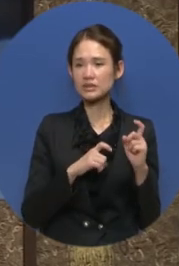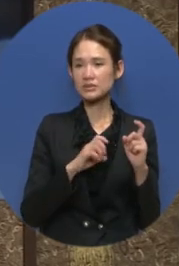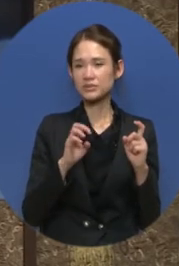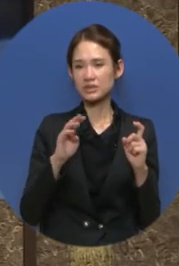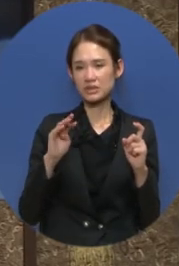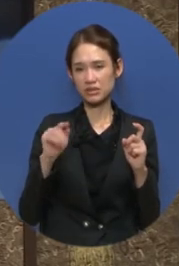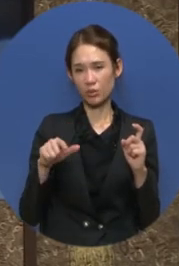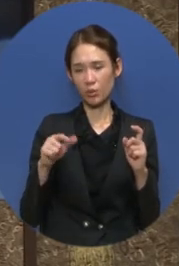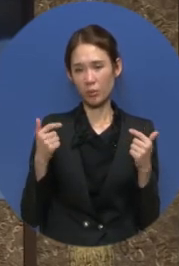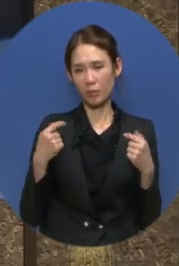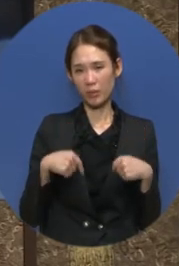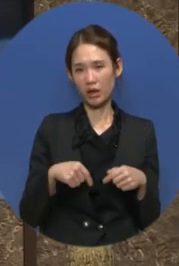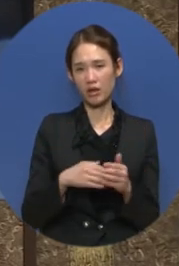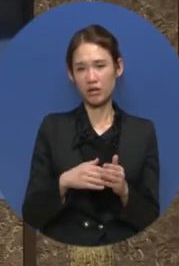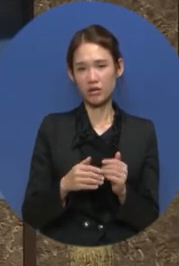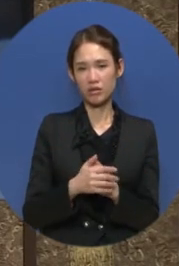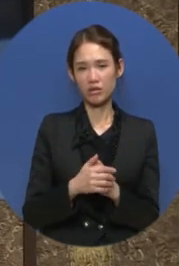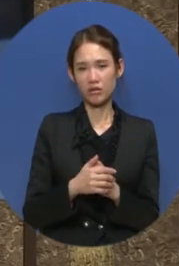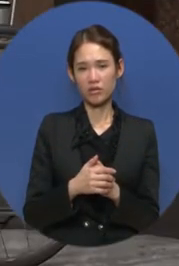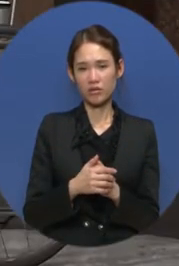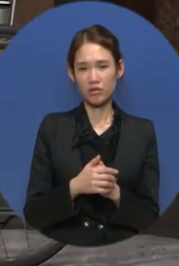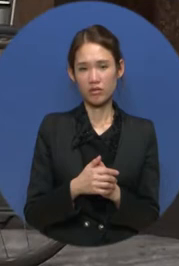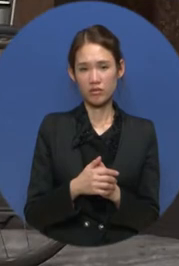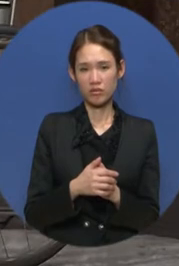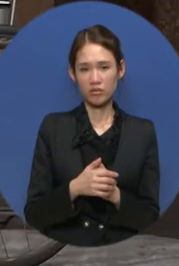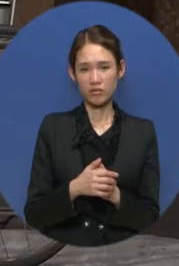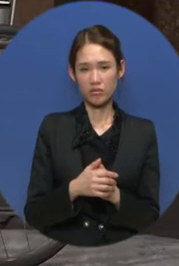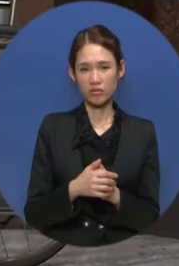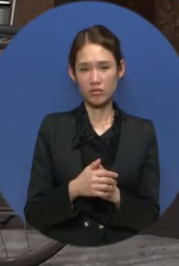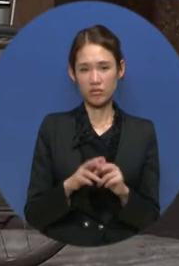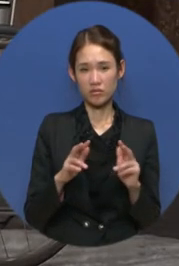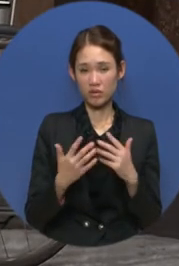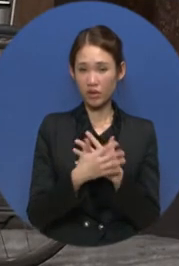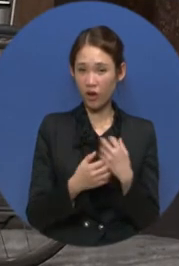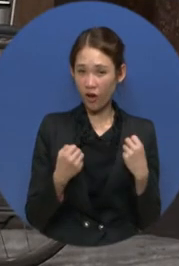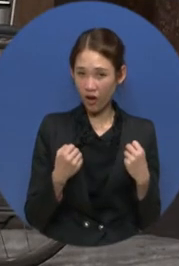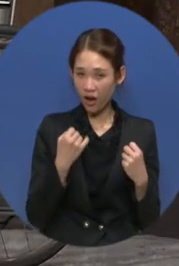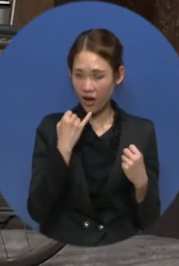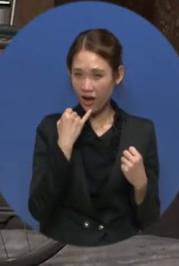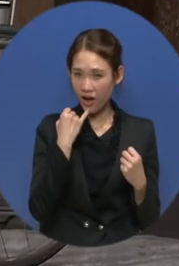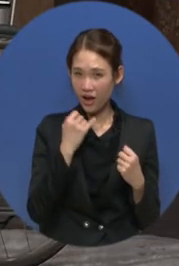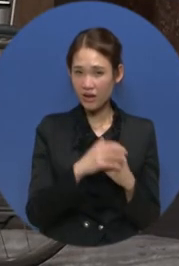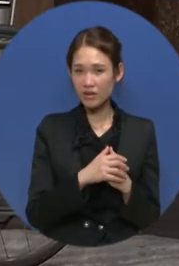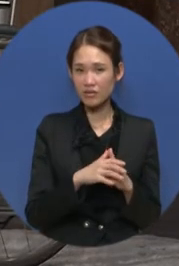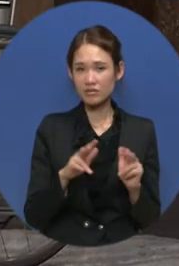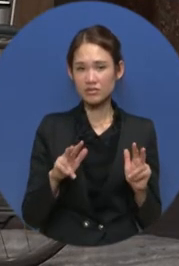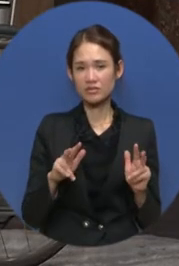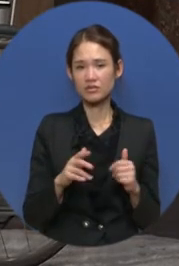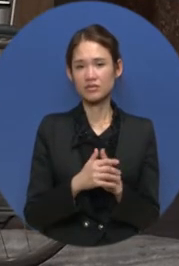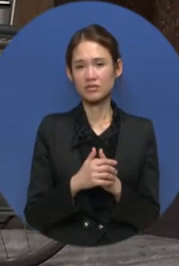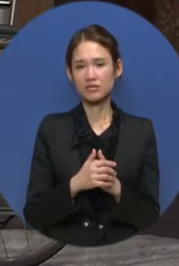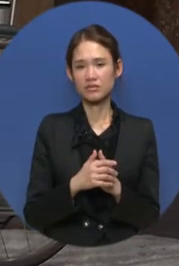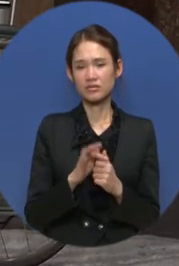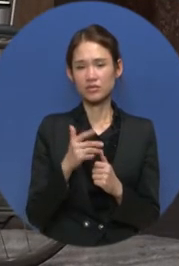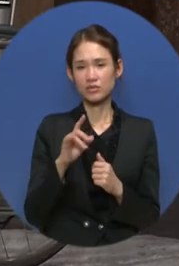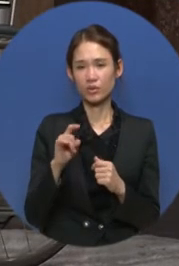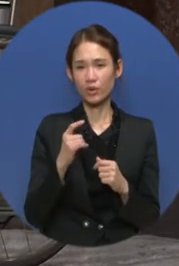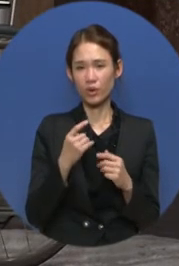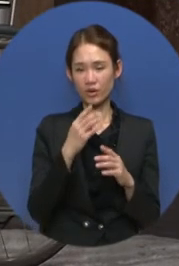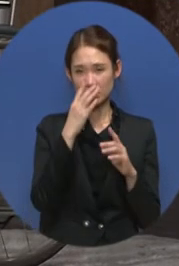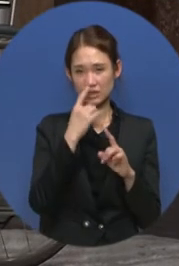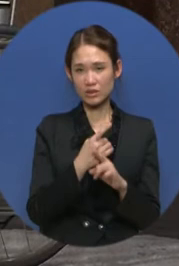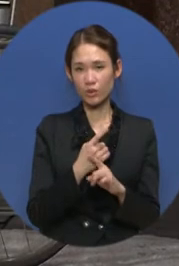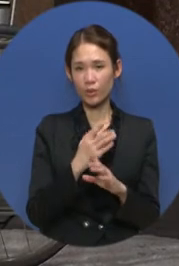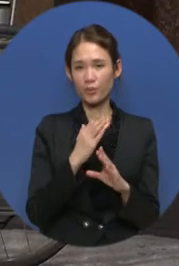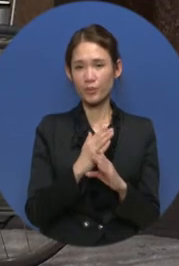한 10kg 빠져서 네. 그 항암 치료 받으니까. 지금은 건강하신가요? 지금 그래서 네. 사실 항암 치료를 받다가요.